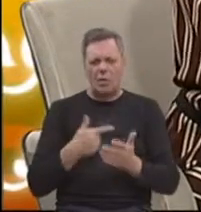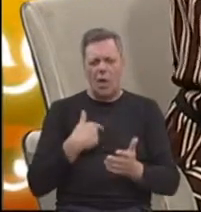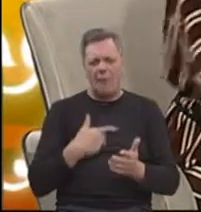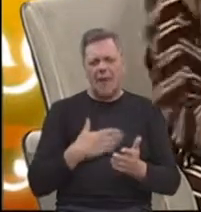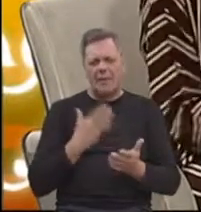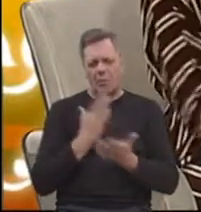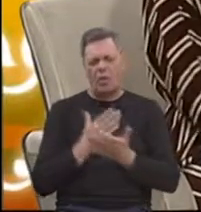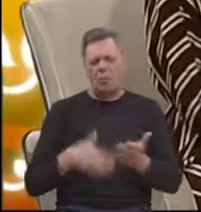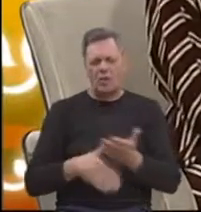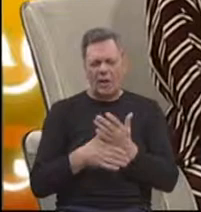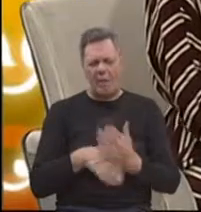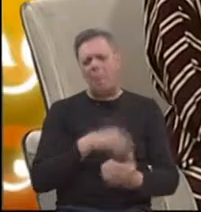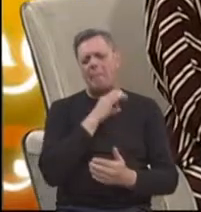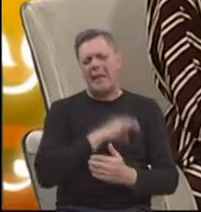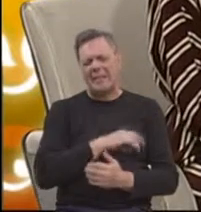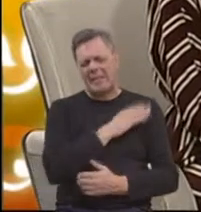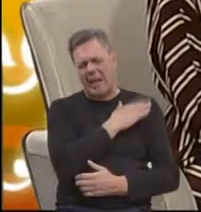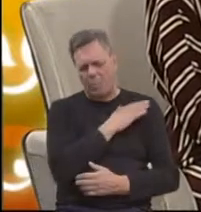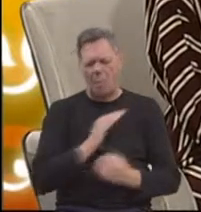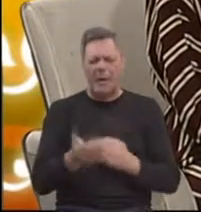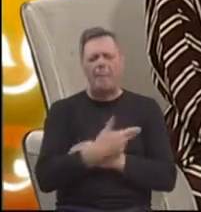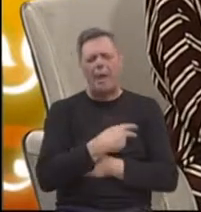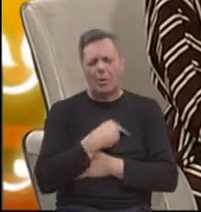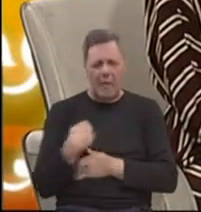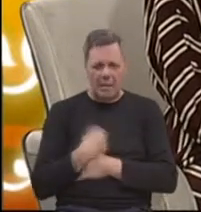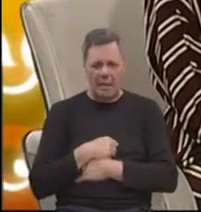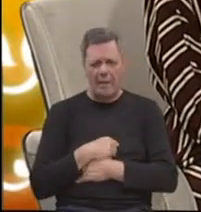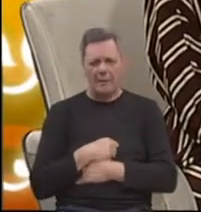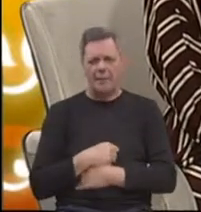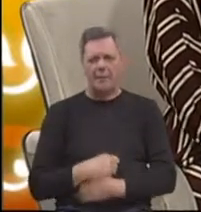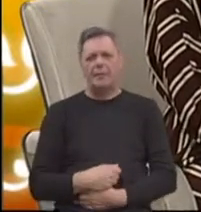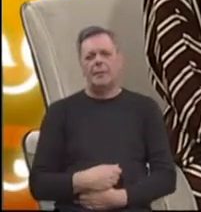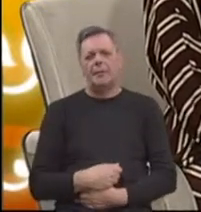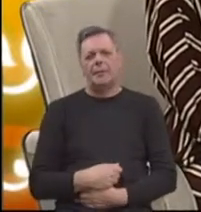redovito podržavaju, od predsjednice Republike preko Grada Zagreba, naravno.